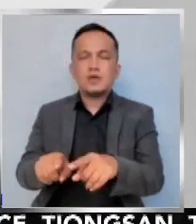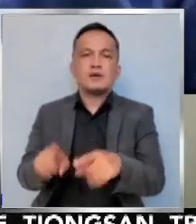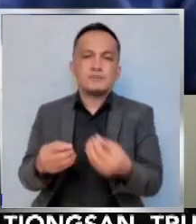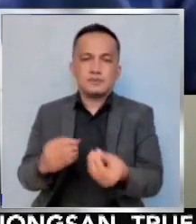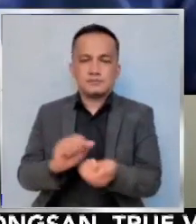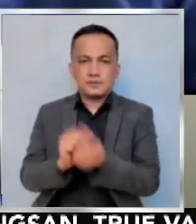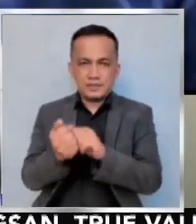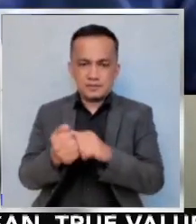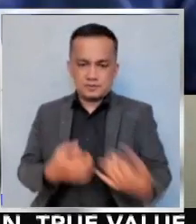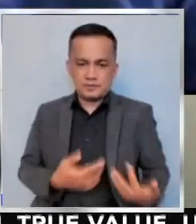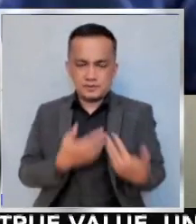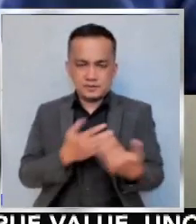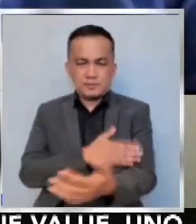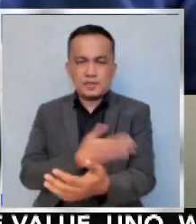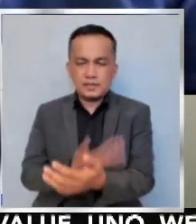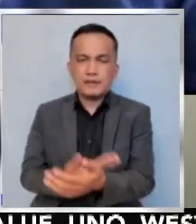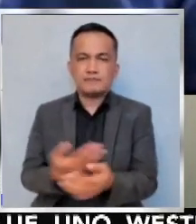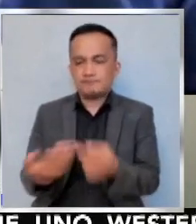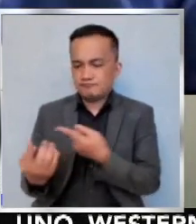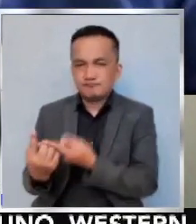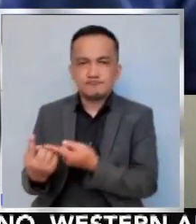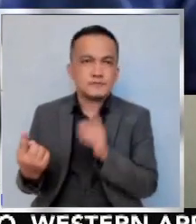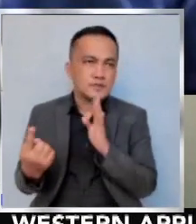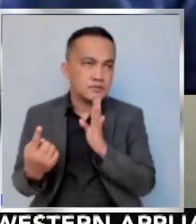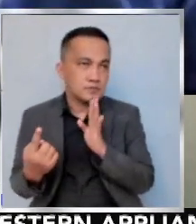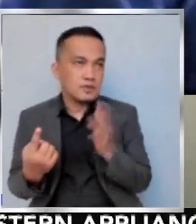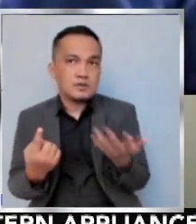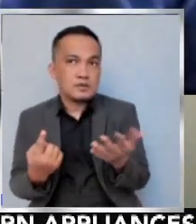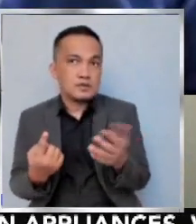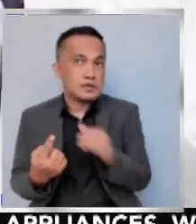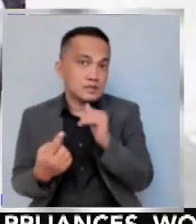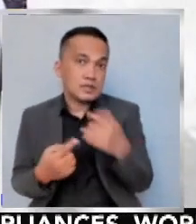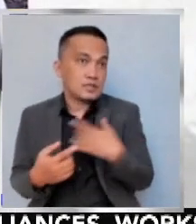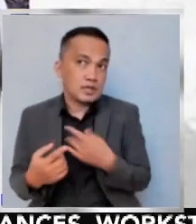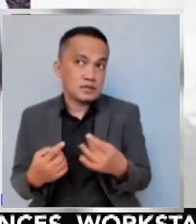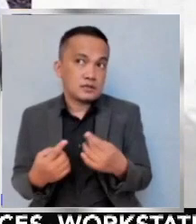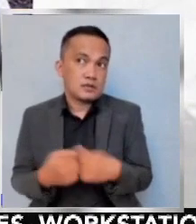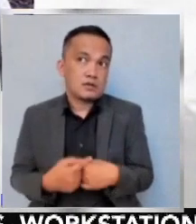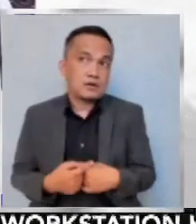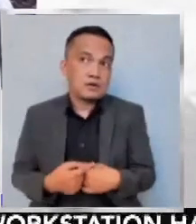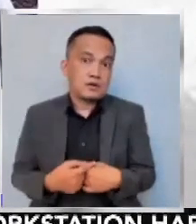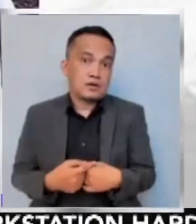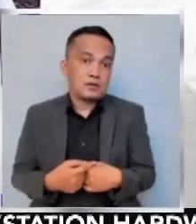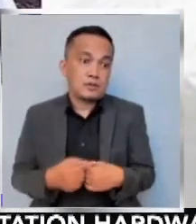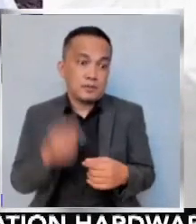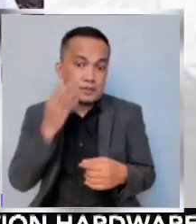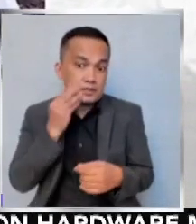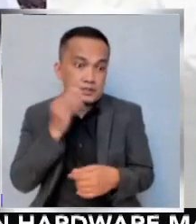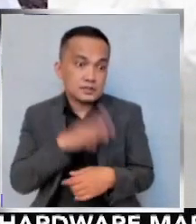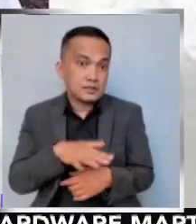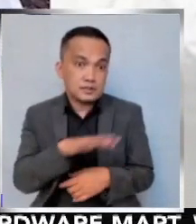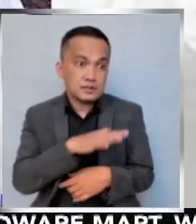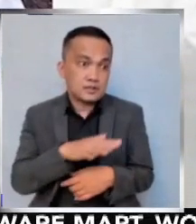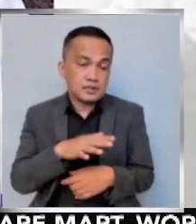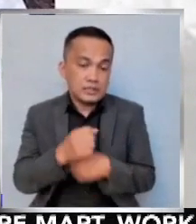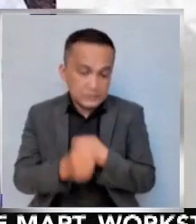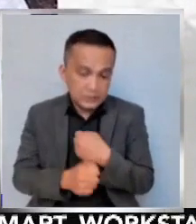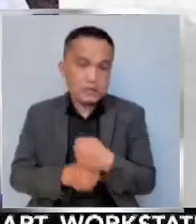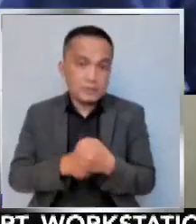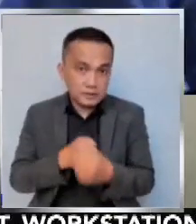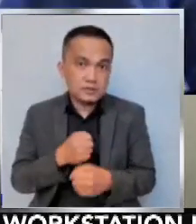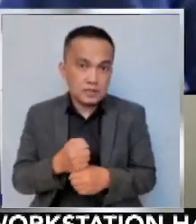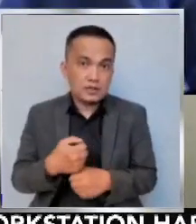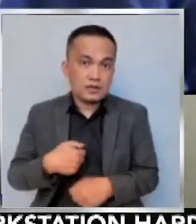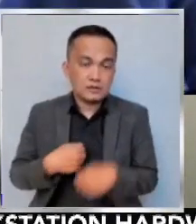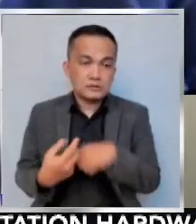anak. Dahil hindi ko gusto kung na maranasan nila ang hirap na dinadanas ko po eh. Para